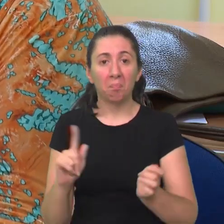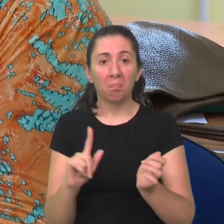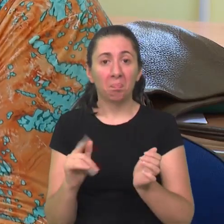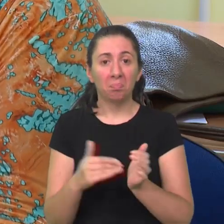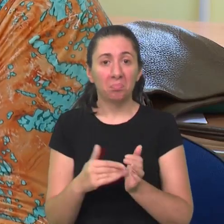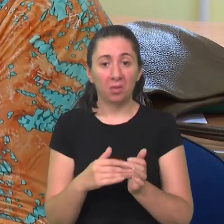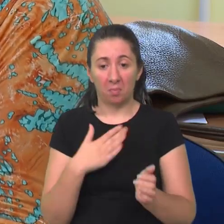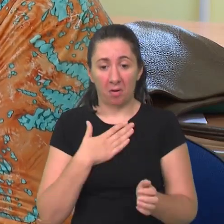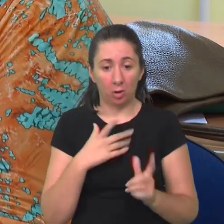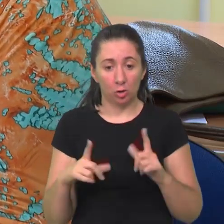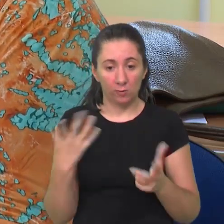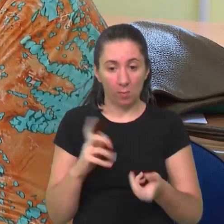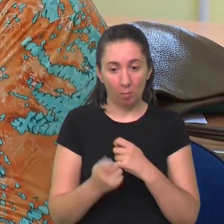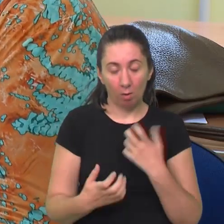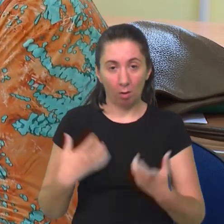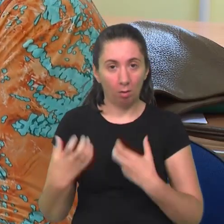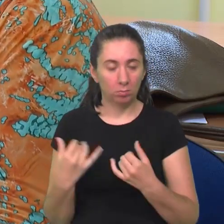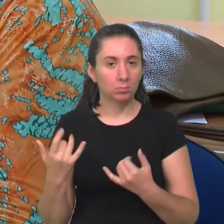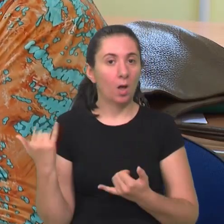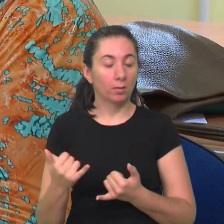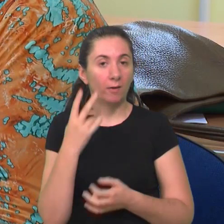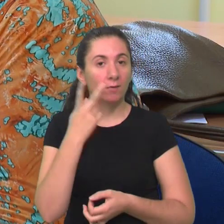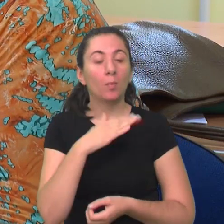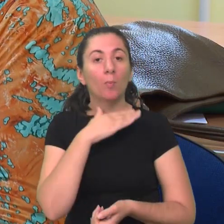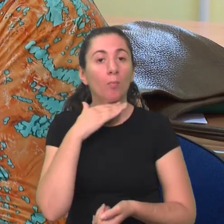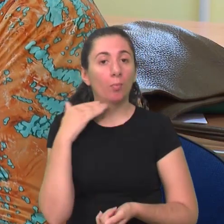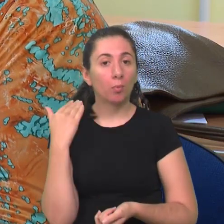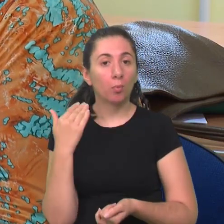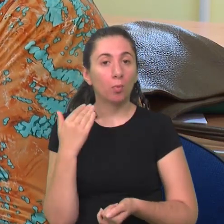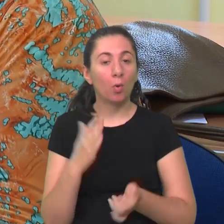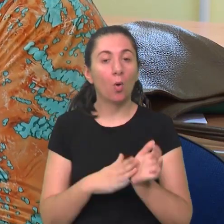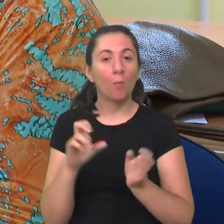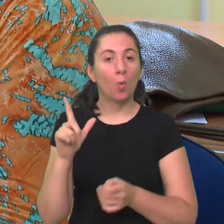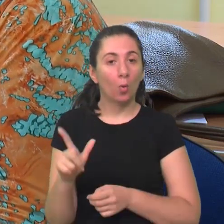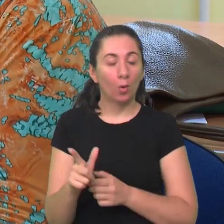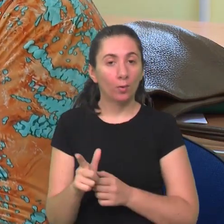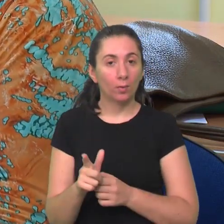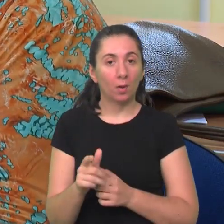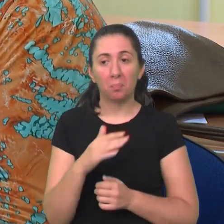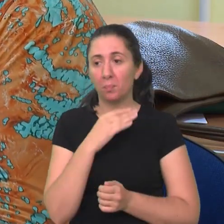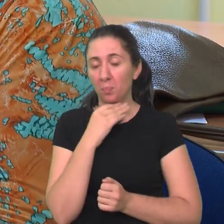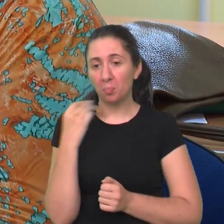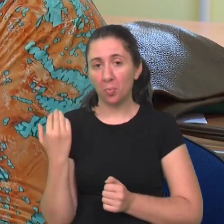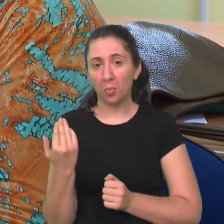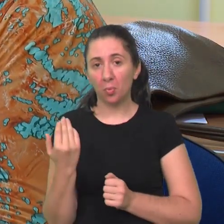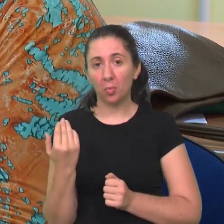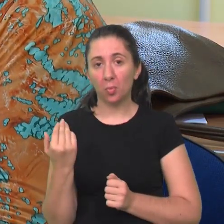treba utjecati na naš život. A danas vidimo da ima jako puno modela, jako puno